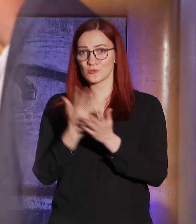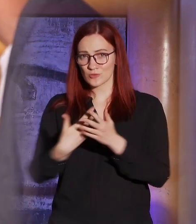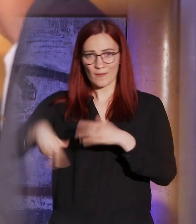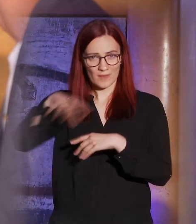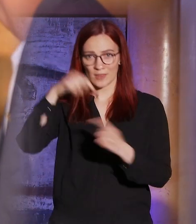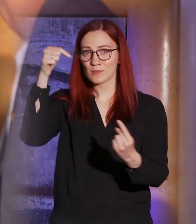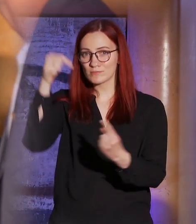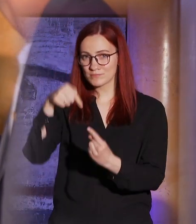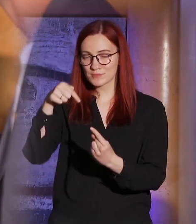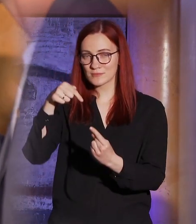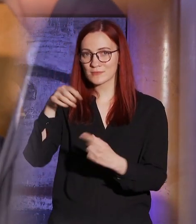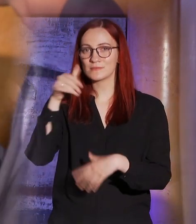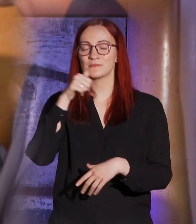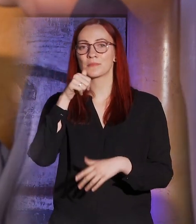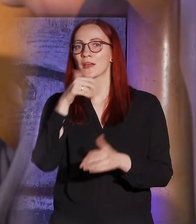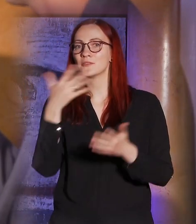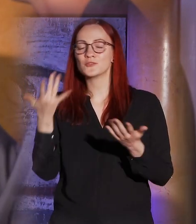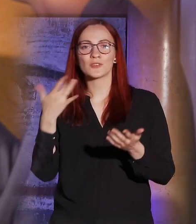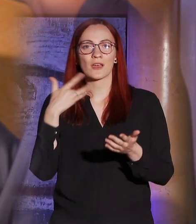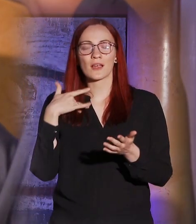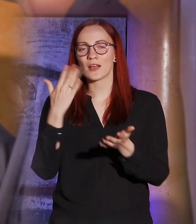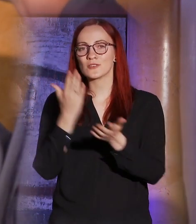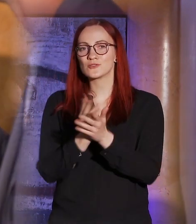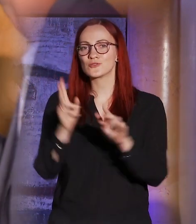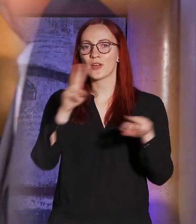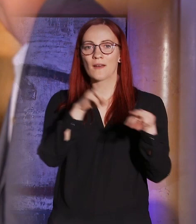visiems? Kur yra vietų, kurias gali